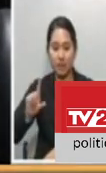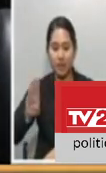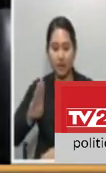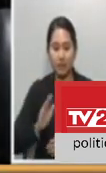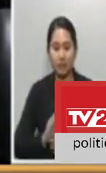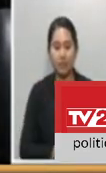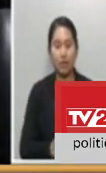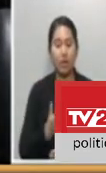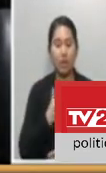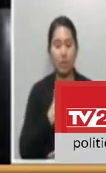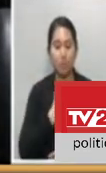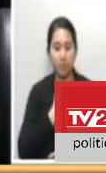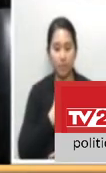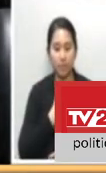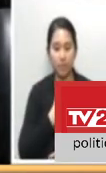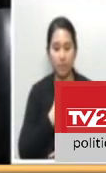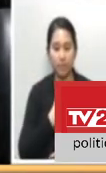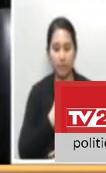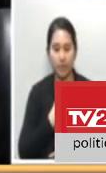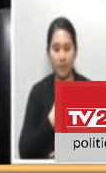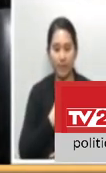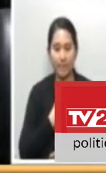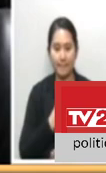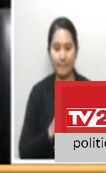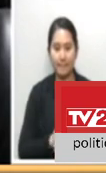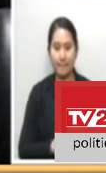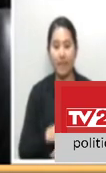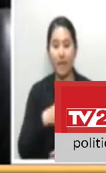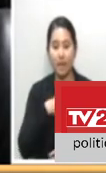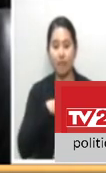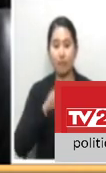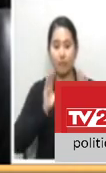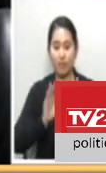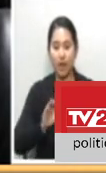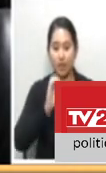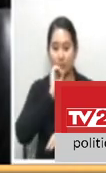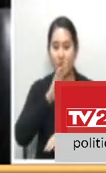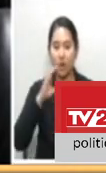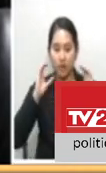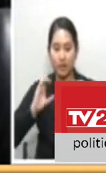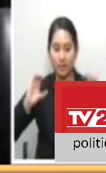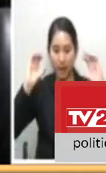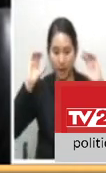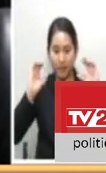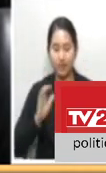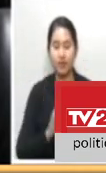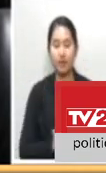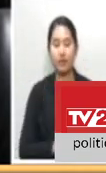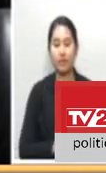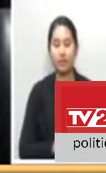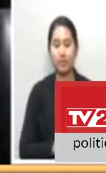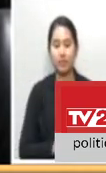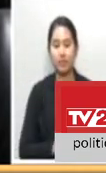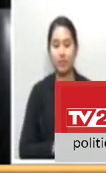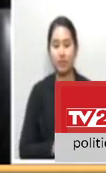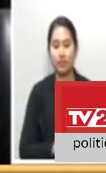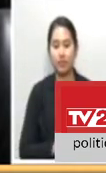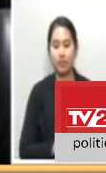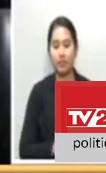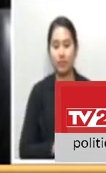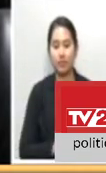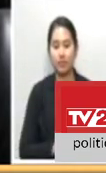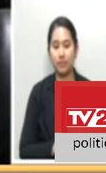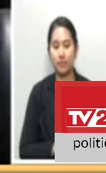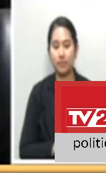ผมจึงมีเรื่องที่จะอยากฝากบอกรัฐบาลว่าความมั่นคง